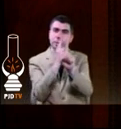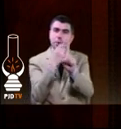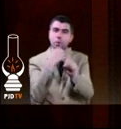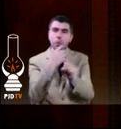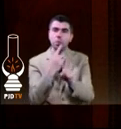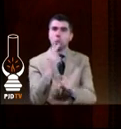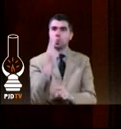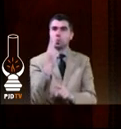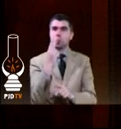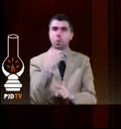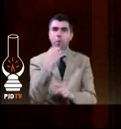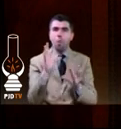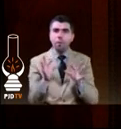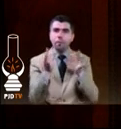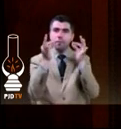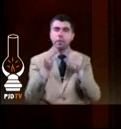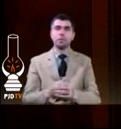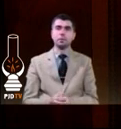تيواجهوني بجوج ديال الخطابات